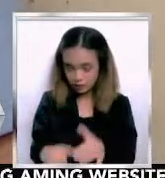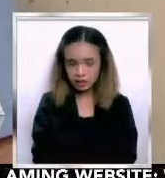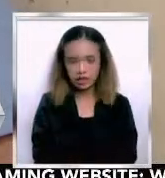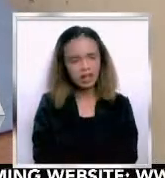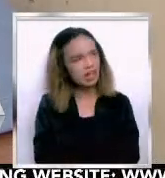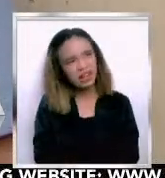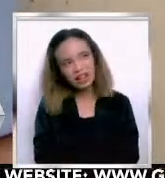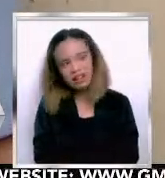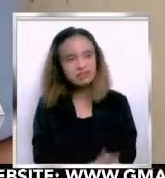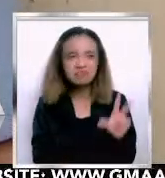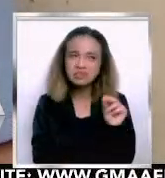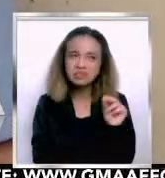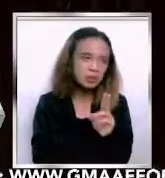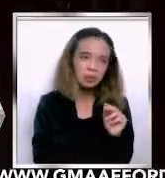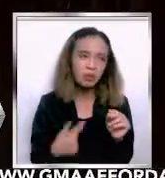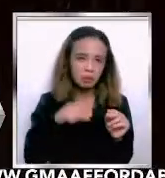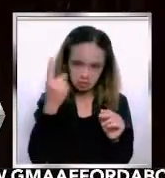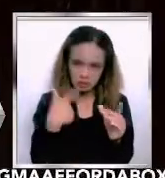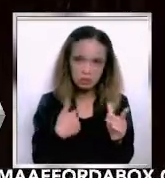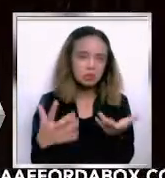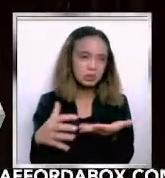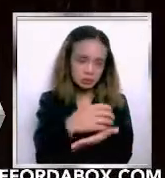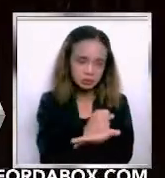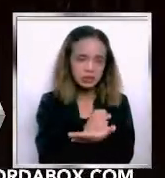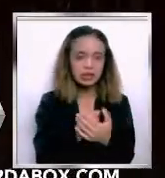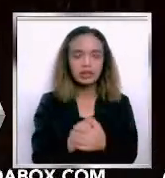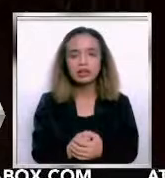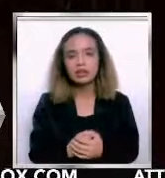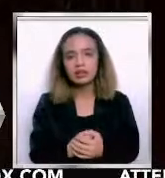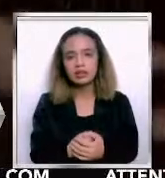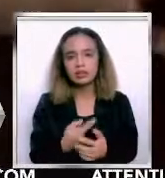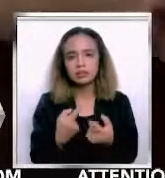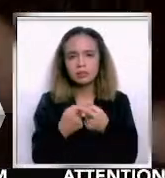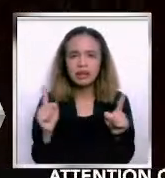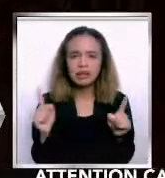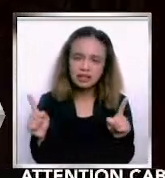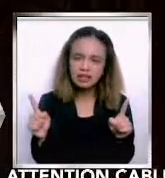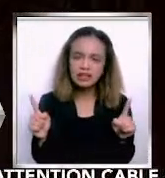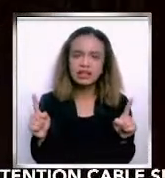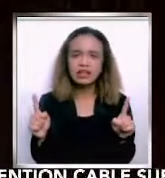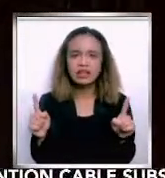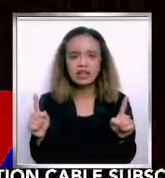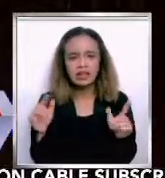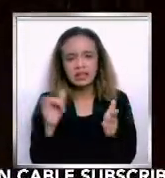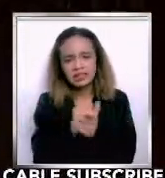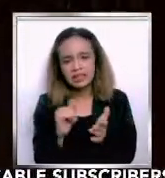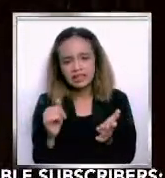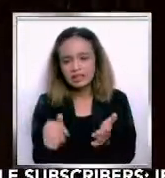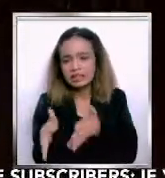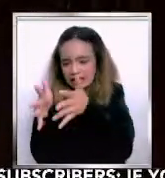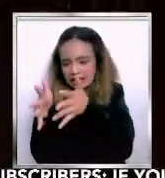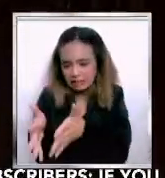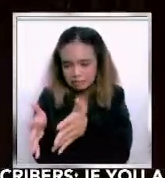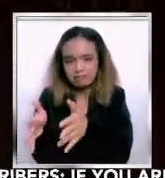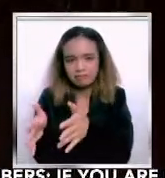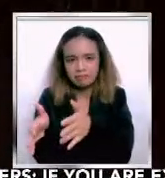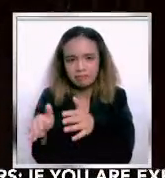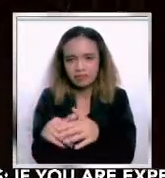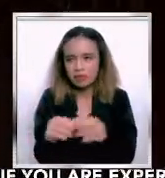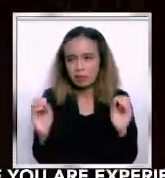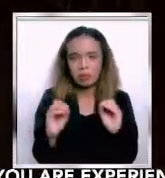po. Nangungulikta lang po talaga ako. Bihira lang naman, pero dyan lang kasi nakatabi. Wala naman